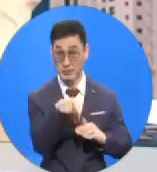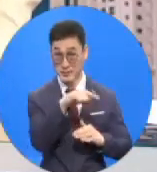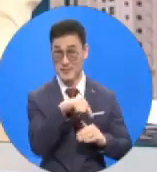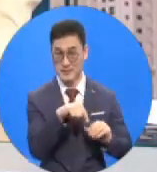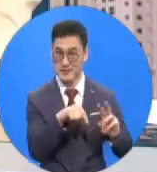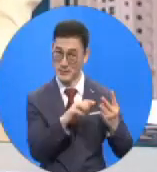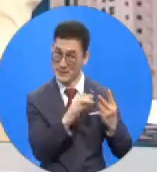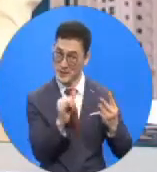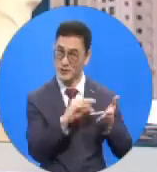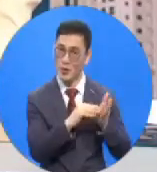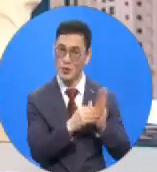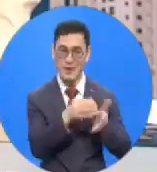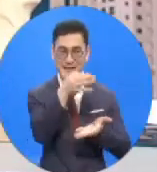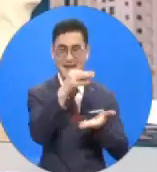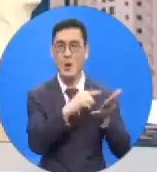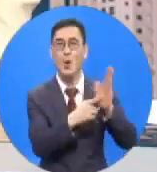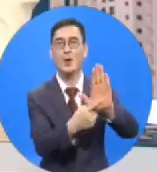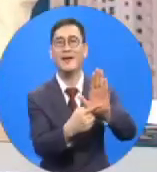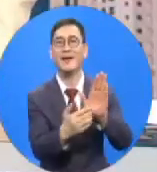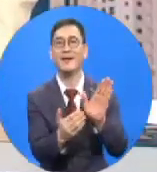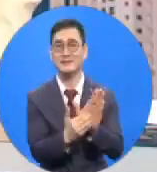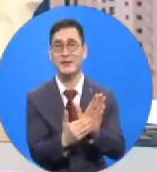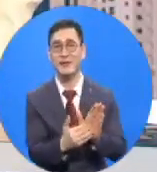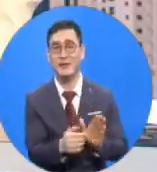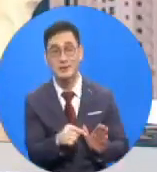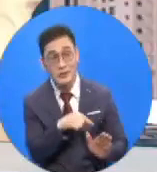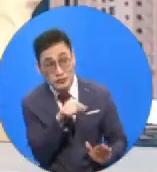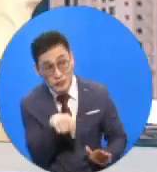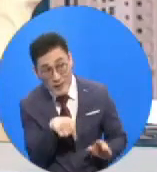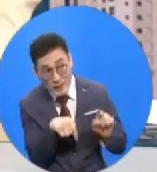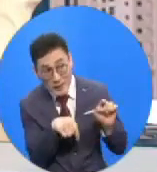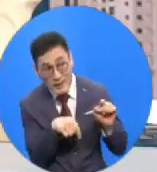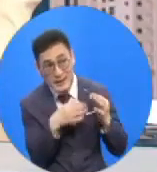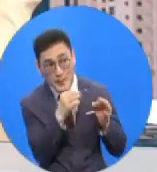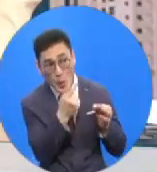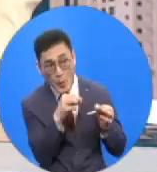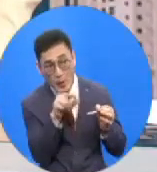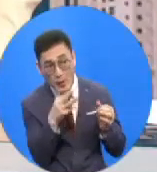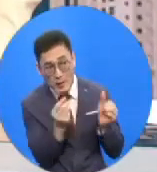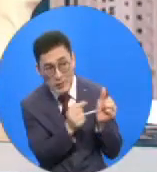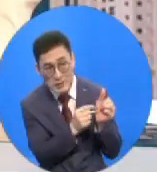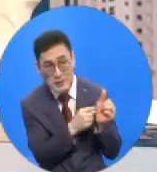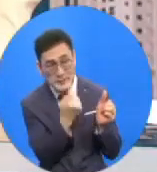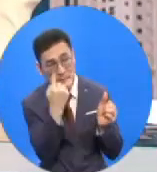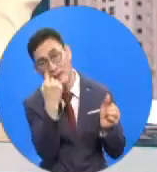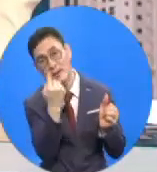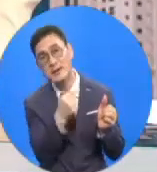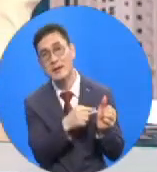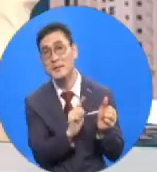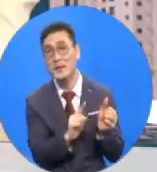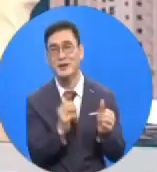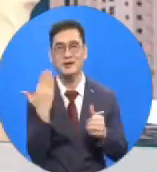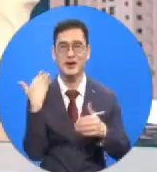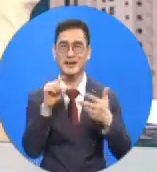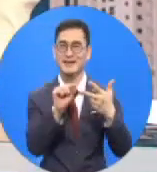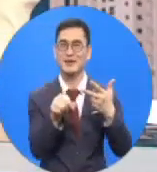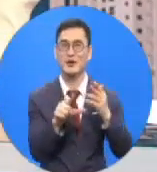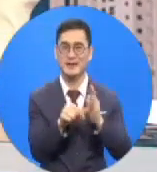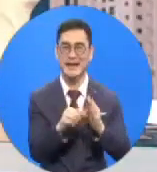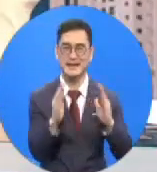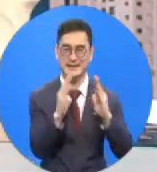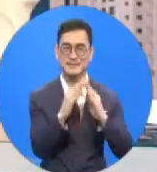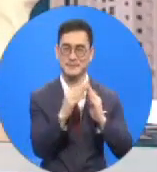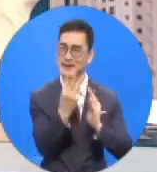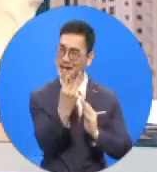민주당 김 원걸 원 이내로 남을 논란의 중심에 섰습니다 한국 들으신 것처럼 지난 7월 7월에 아 주택을 정리하겠다